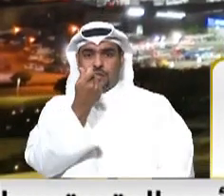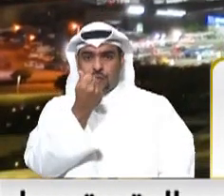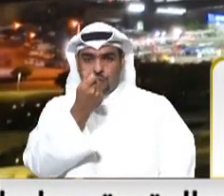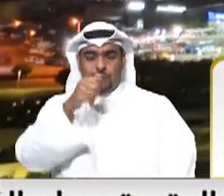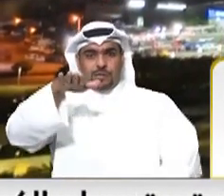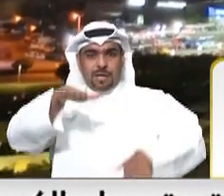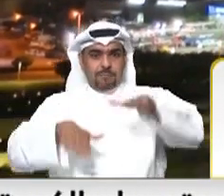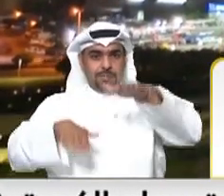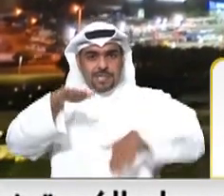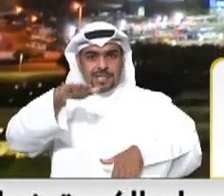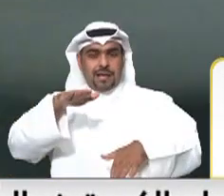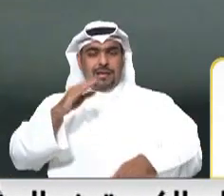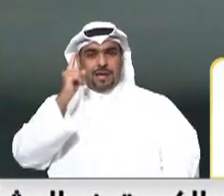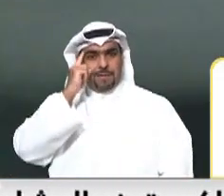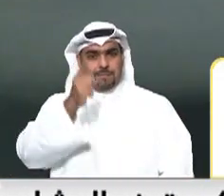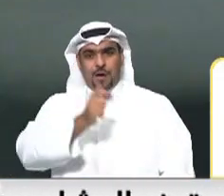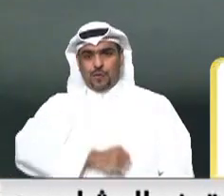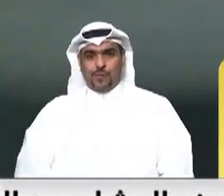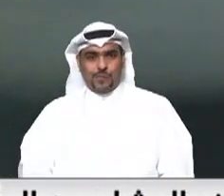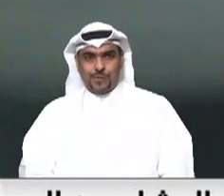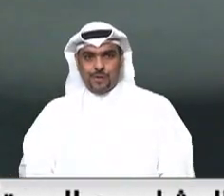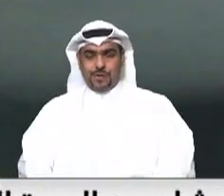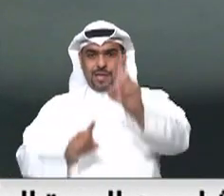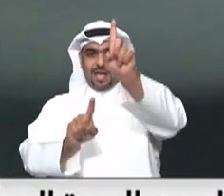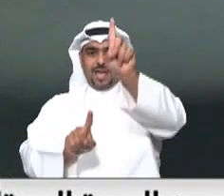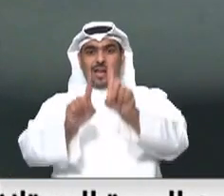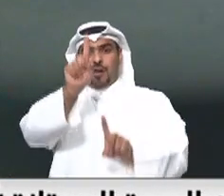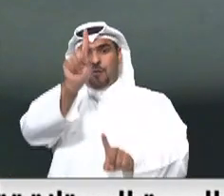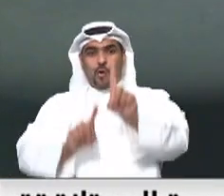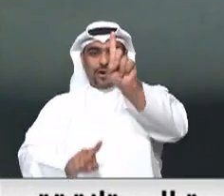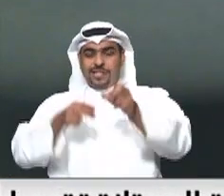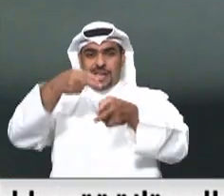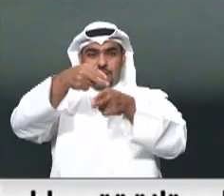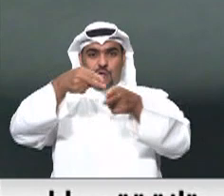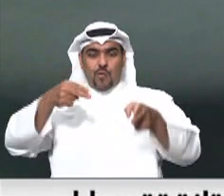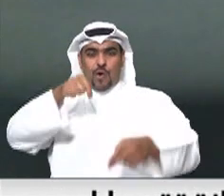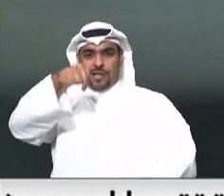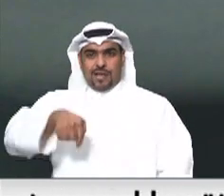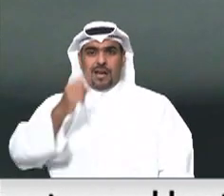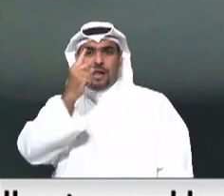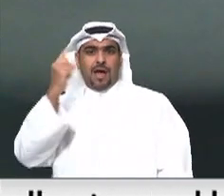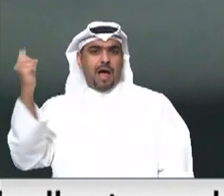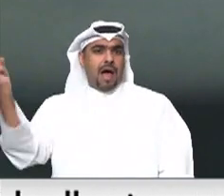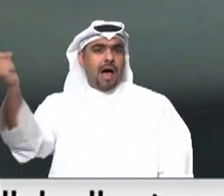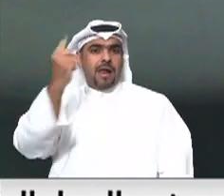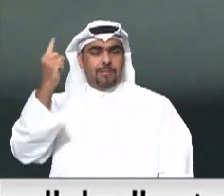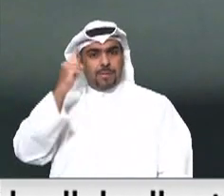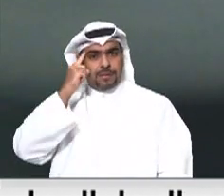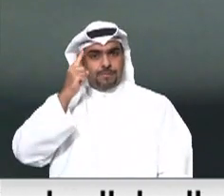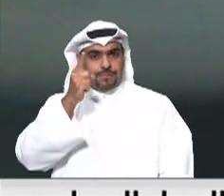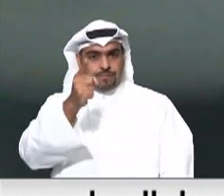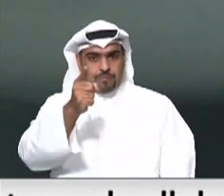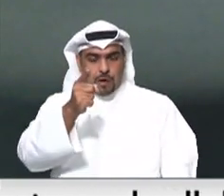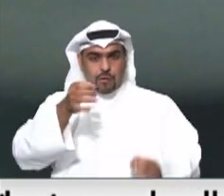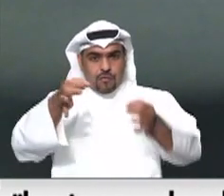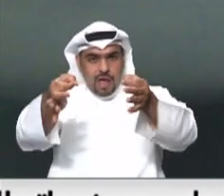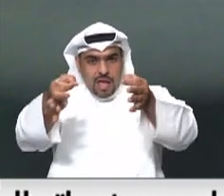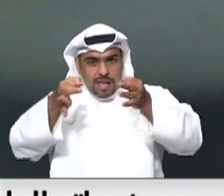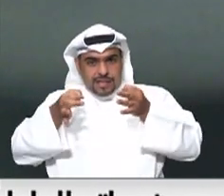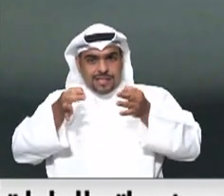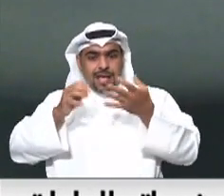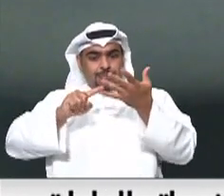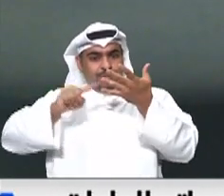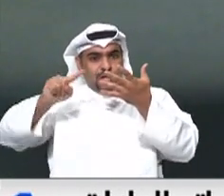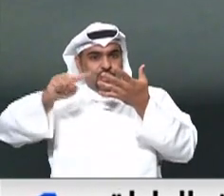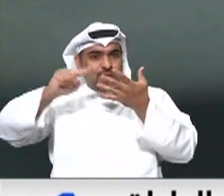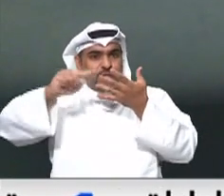مالي محوري في المنطقة. سمعة سوق المال الكويتي وريادته إقليميا وكفاءته والتزامه بالعمل وفق المعايير العالمية أصبح